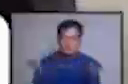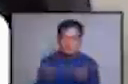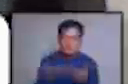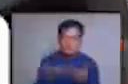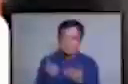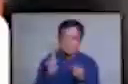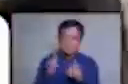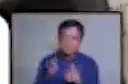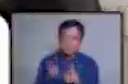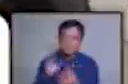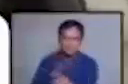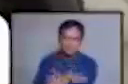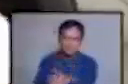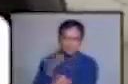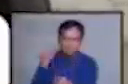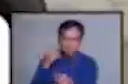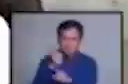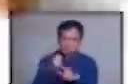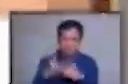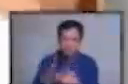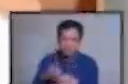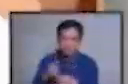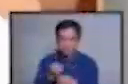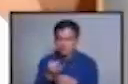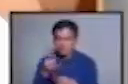ng aktres bilang kanyang anak noong Setyembre matapos ang